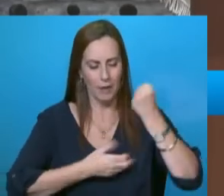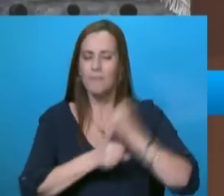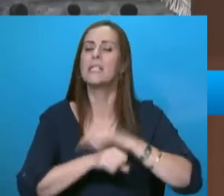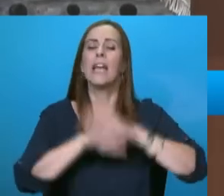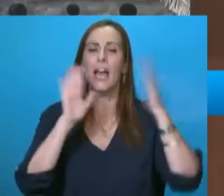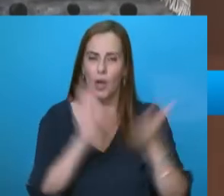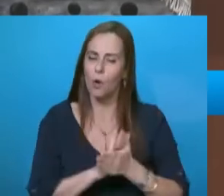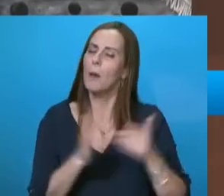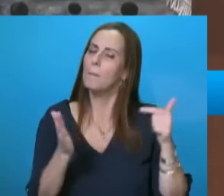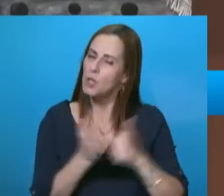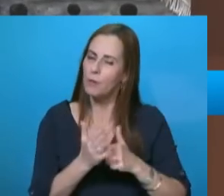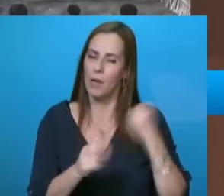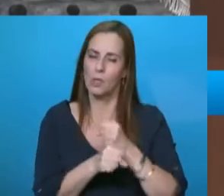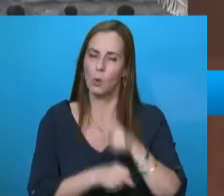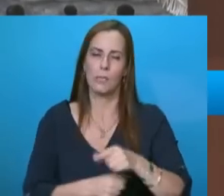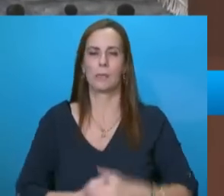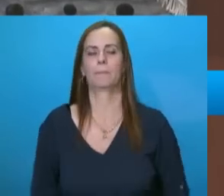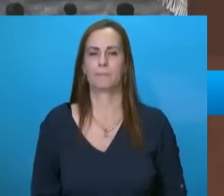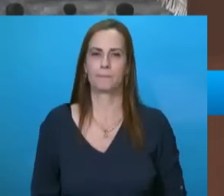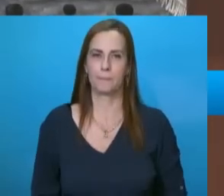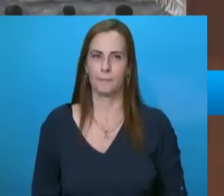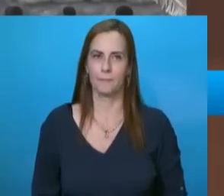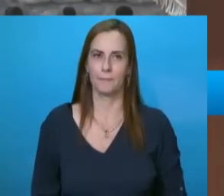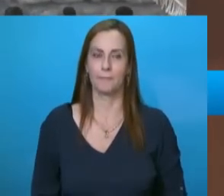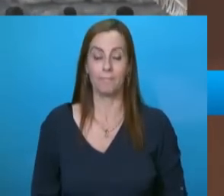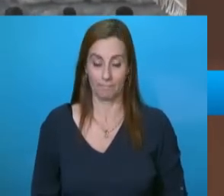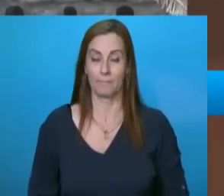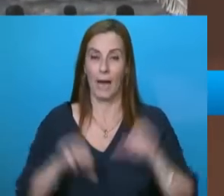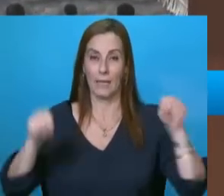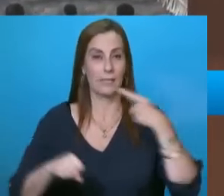בשביל לממש אותו. בהצלחה. תודה רבה. בהצלחה.